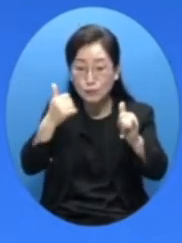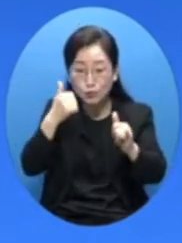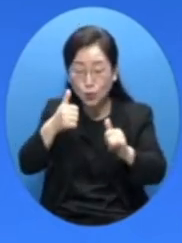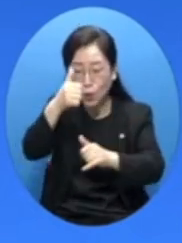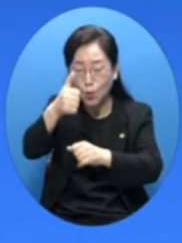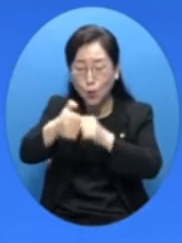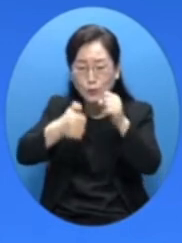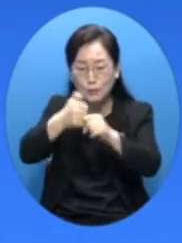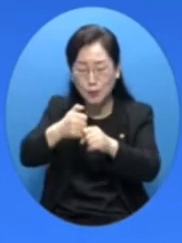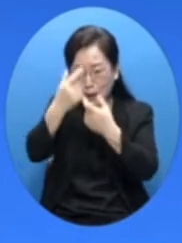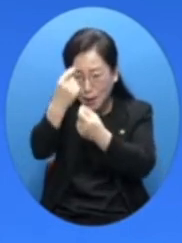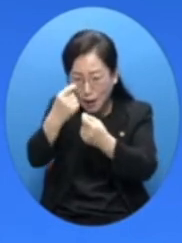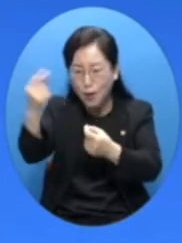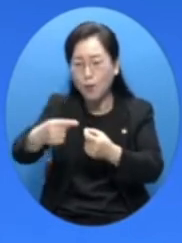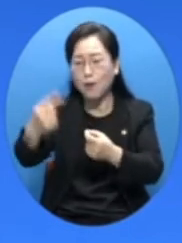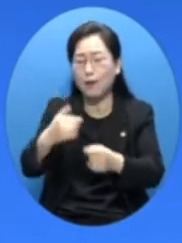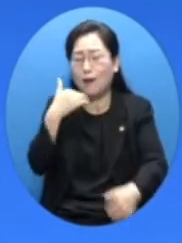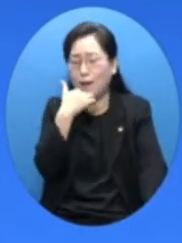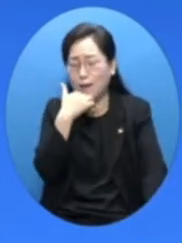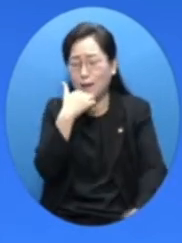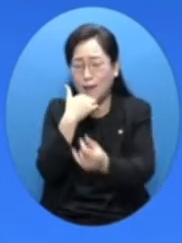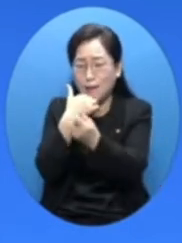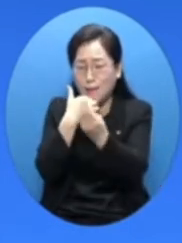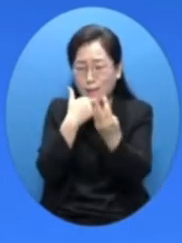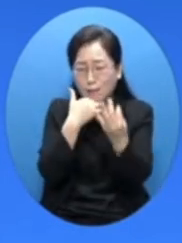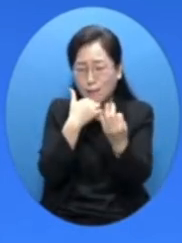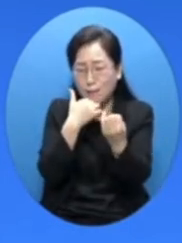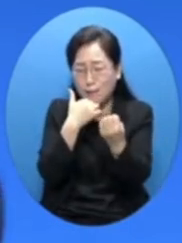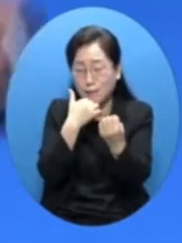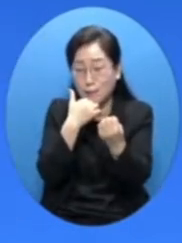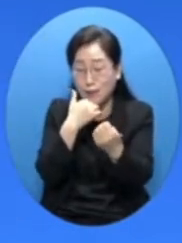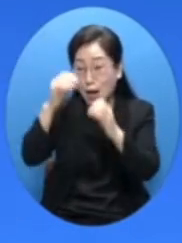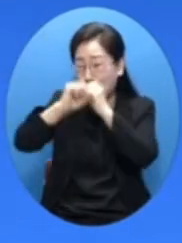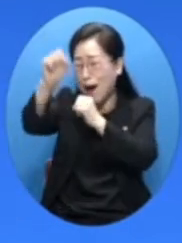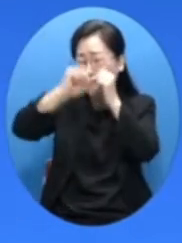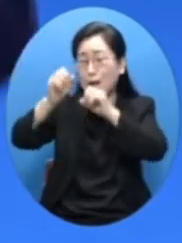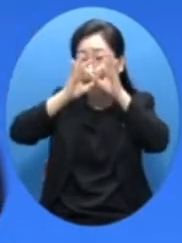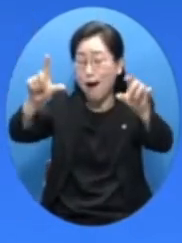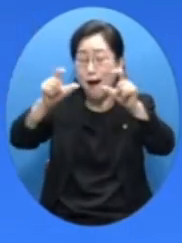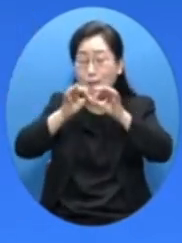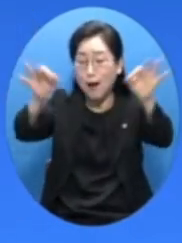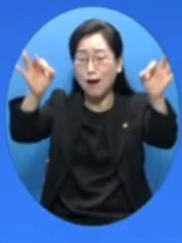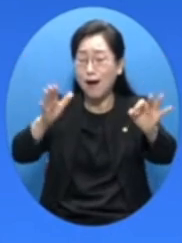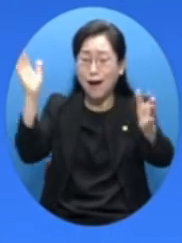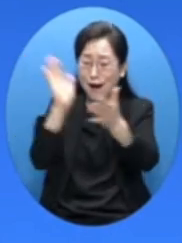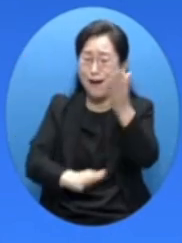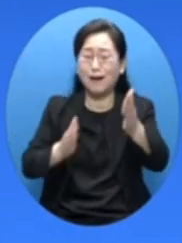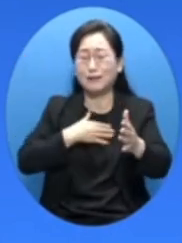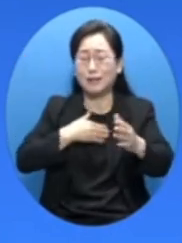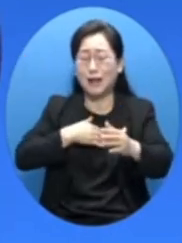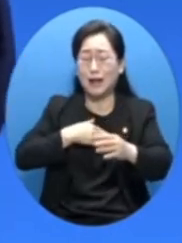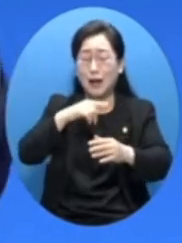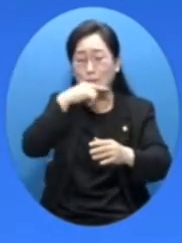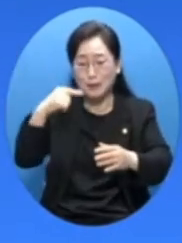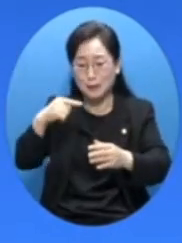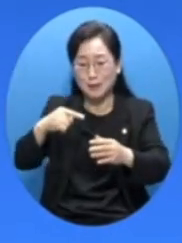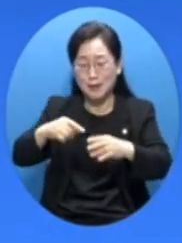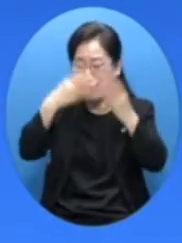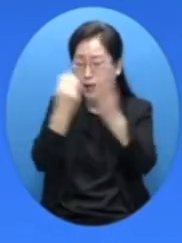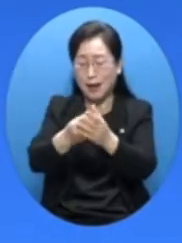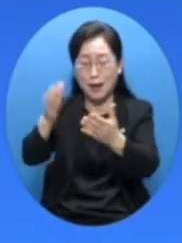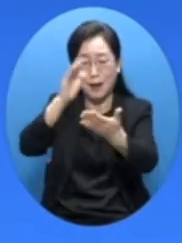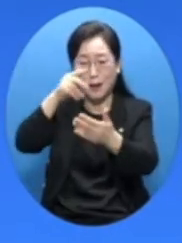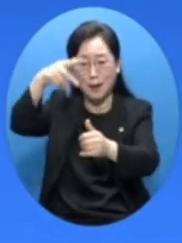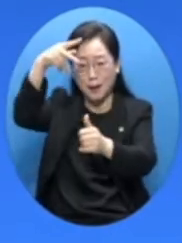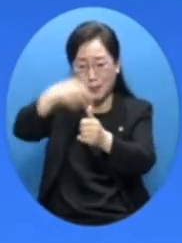오기만을 손꼽아 기다려 50년이 돼서 나팔을 보면, 야 나는 모든 빚을 탕감받았다, 자유받았다,